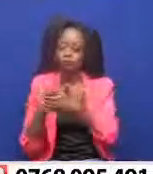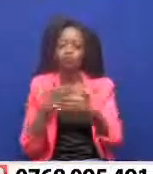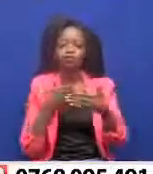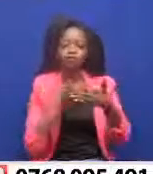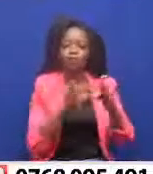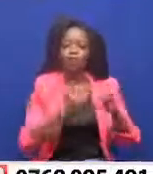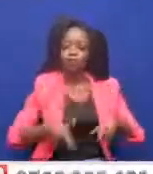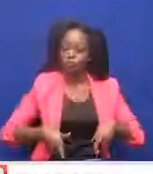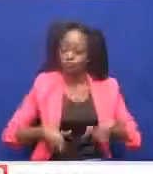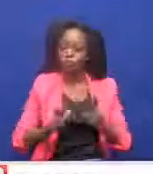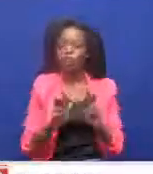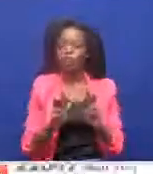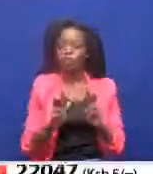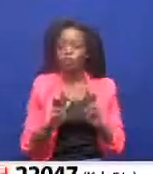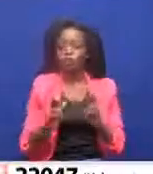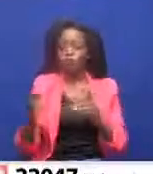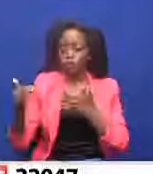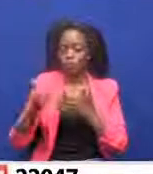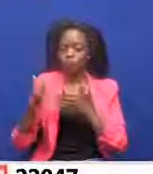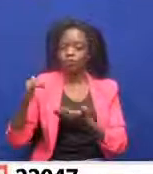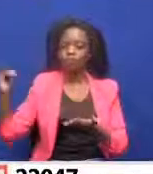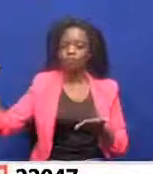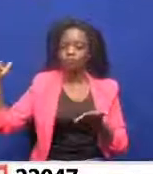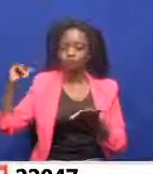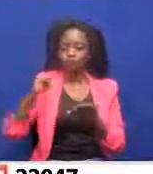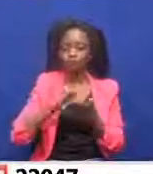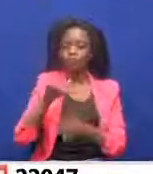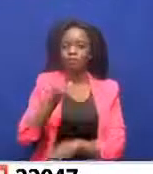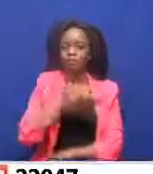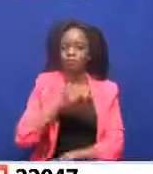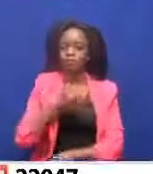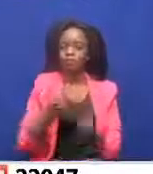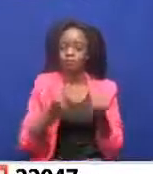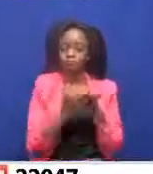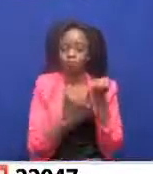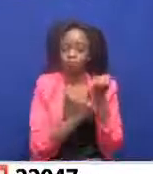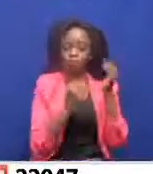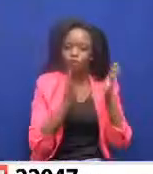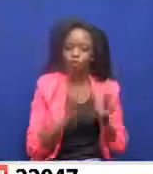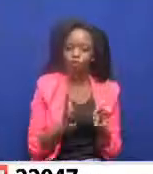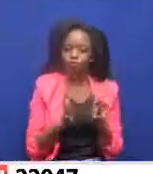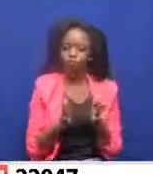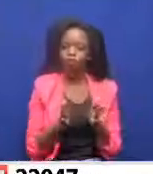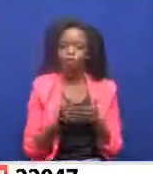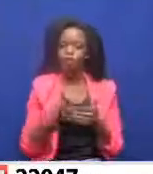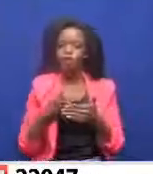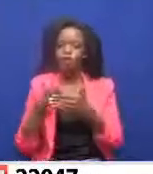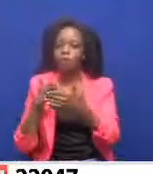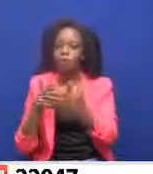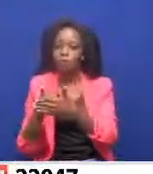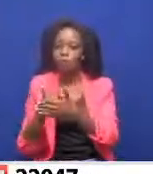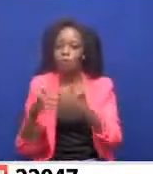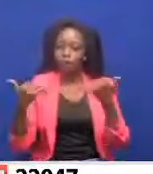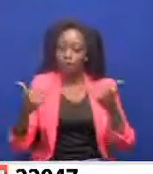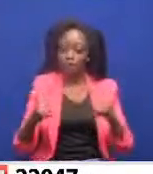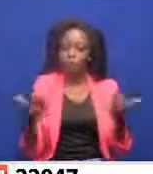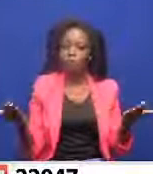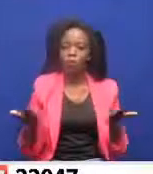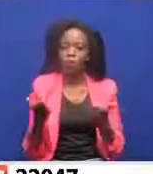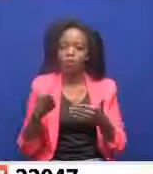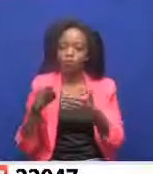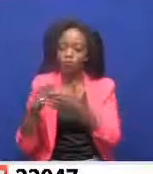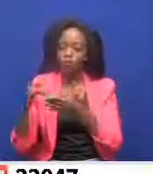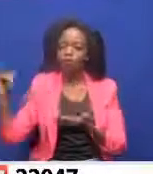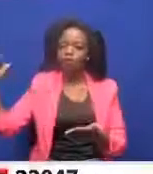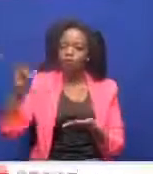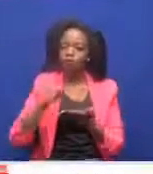Kuna main ile ya kwenda airport. Eh? So mashabiki wakaenda kafunga hapa uwanjani, wakafunga ile ya kwenda